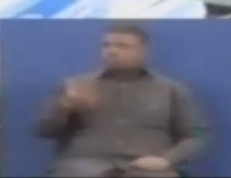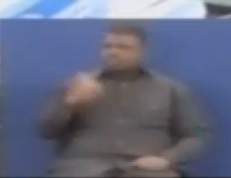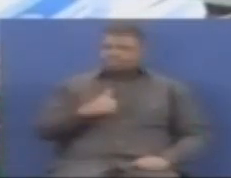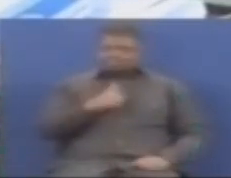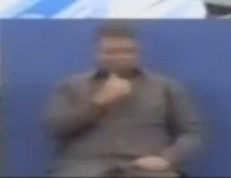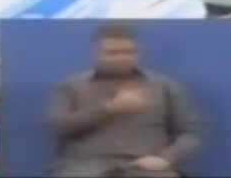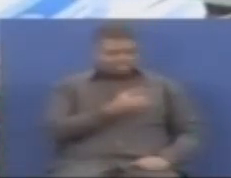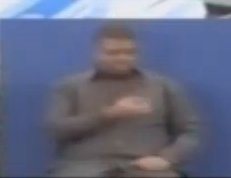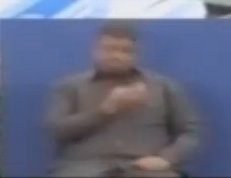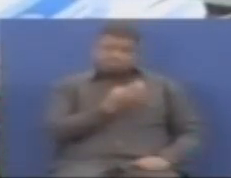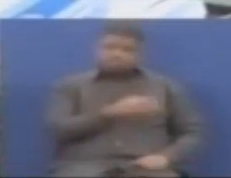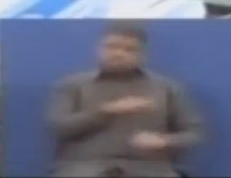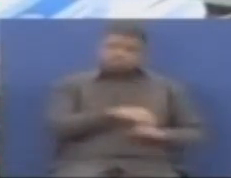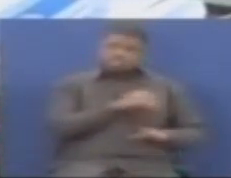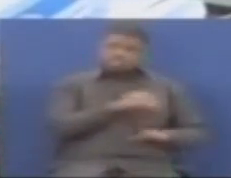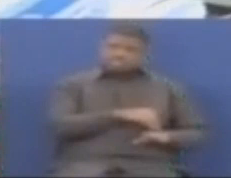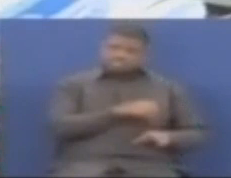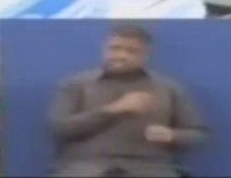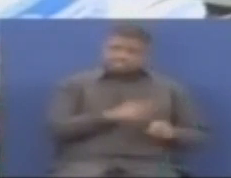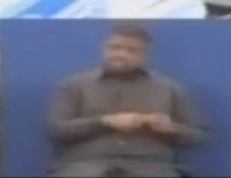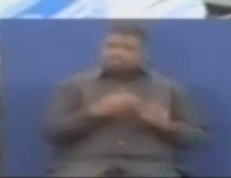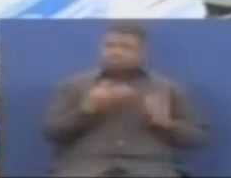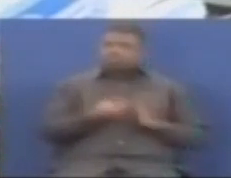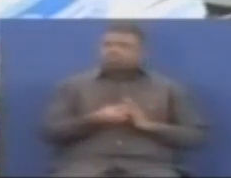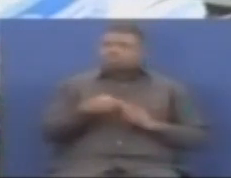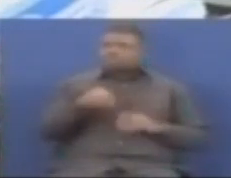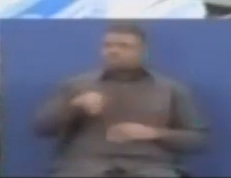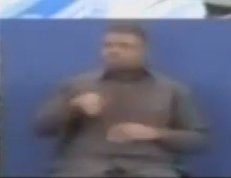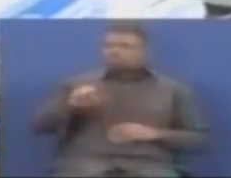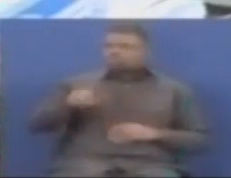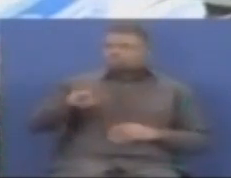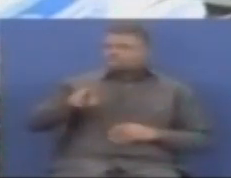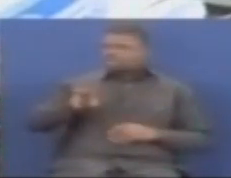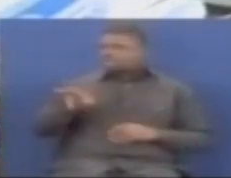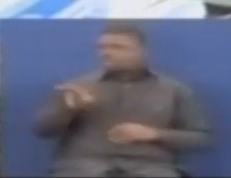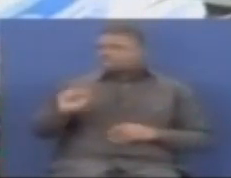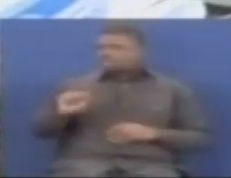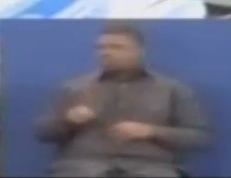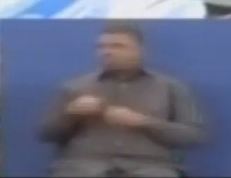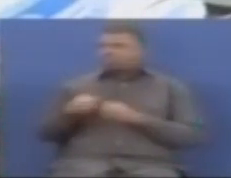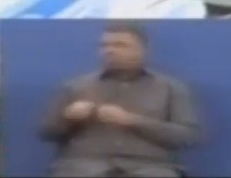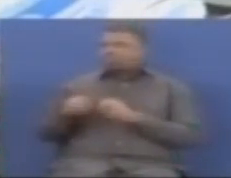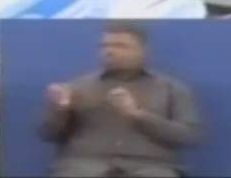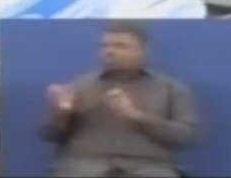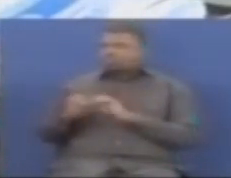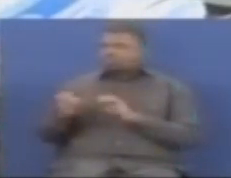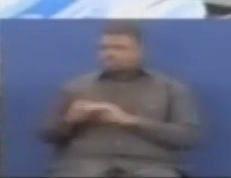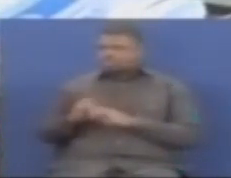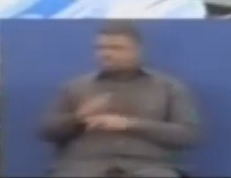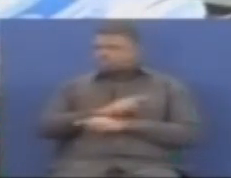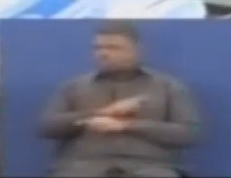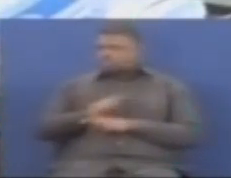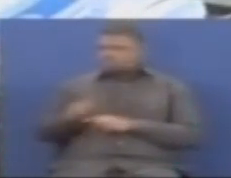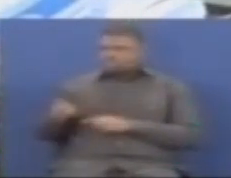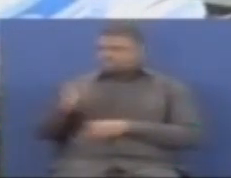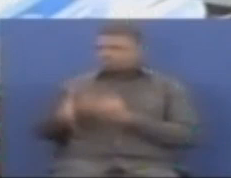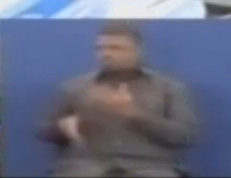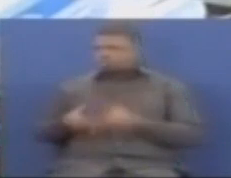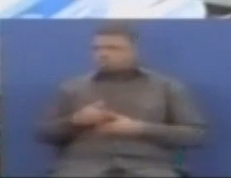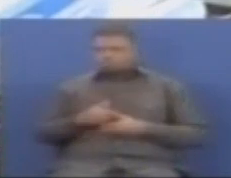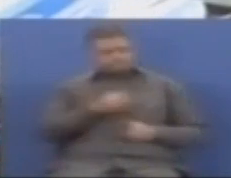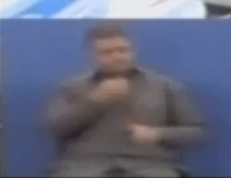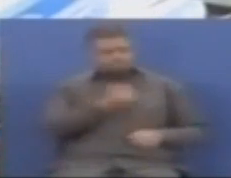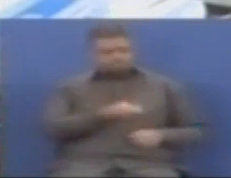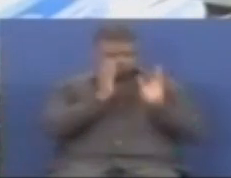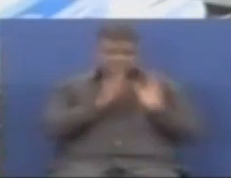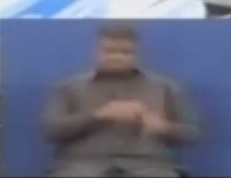viwili vya Kulasini lakini kafanya mambo makubwa sana kwenye chanzo kupelekea umeme na vitapata umeme mwisho wa wiki hii. Kwa nampongeza sana